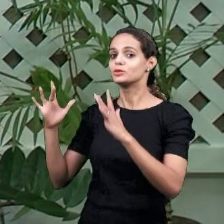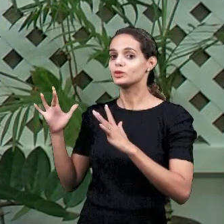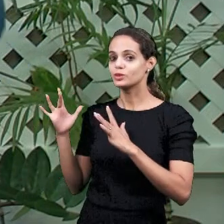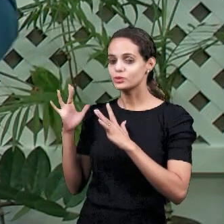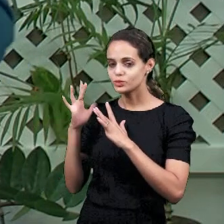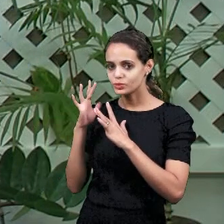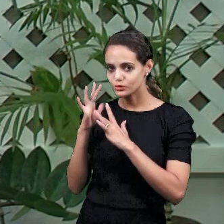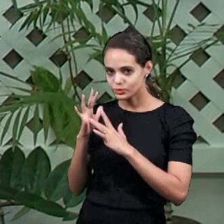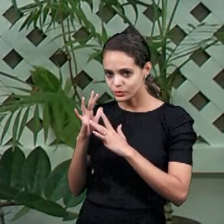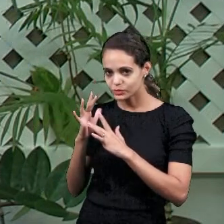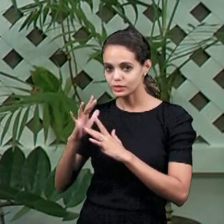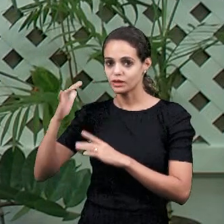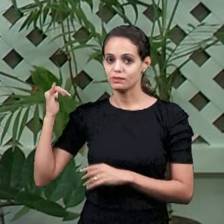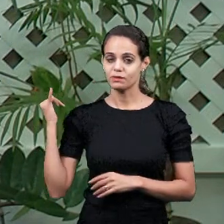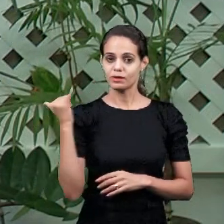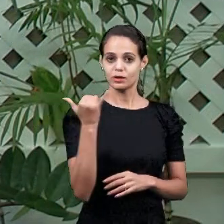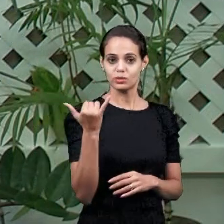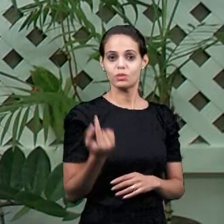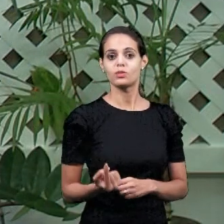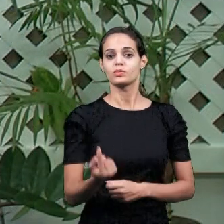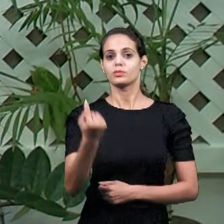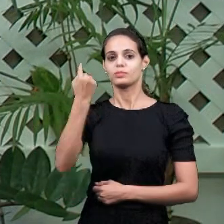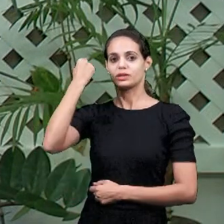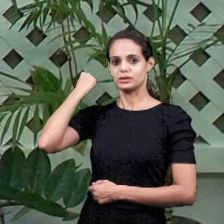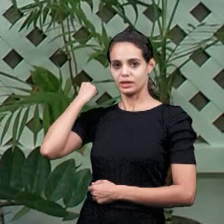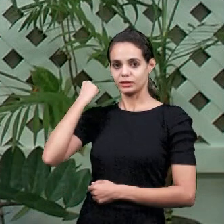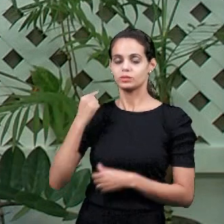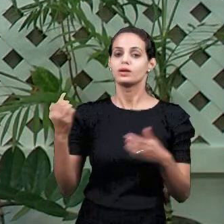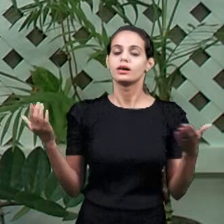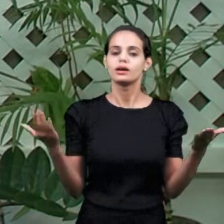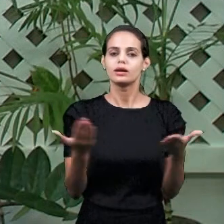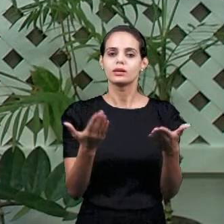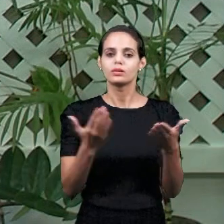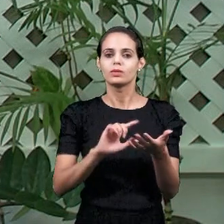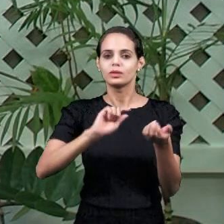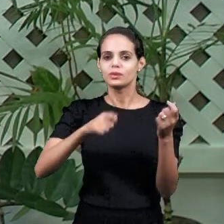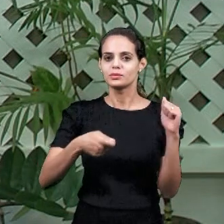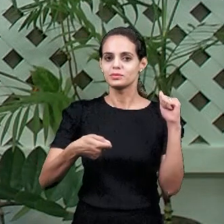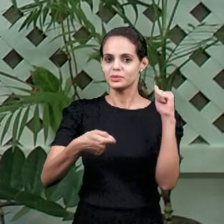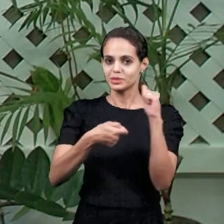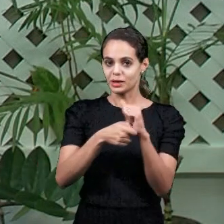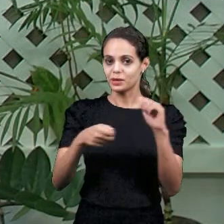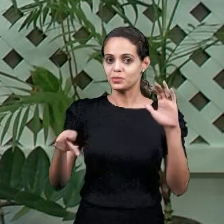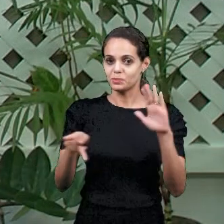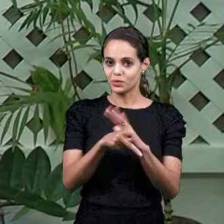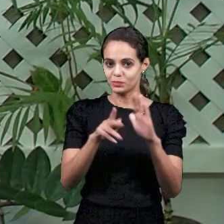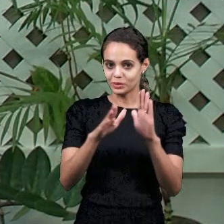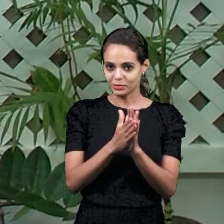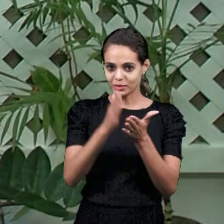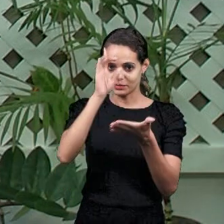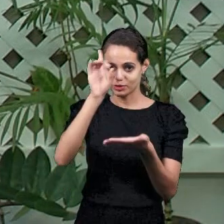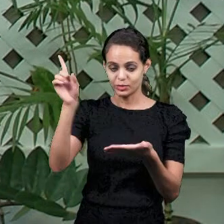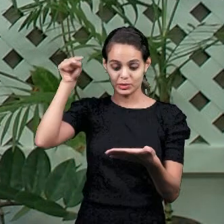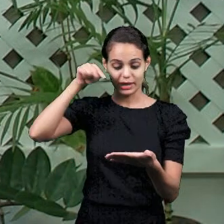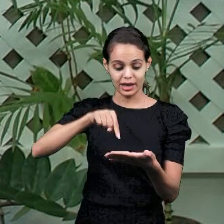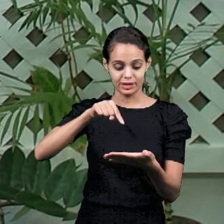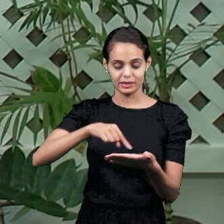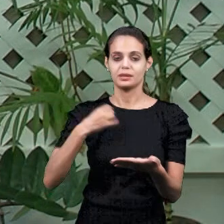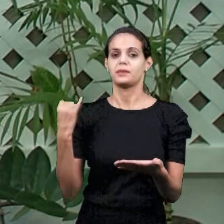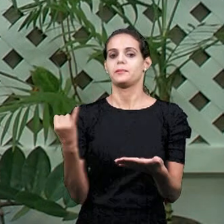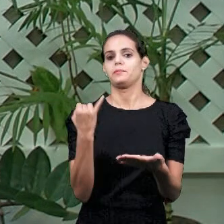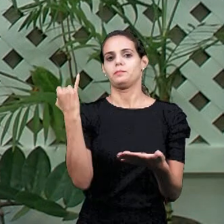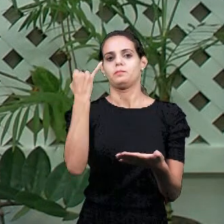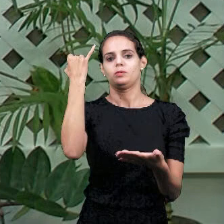voir les mystères de cette parole. Et c'est ça qui est important. Maintenant, mes frères, à ce